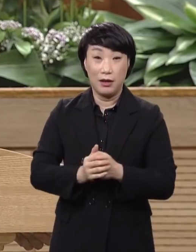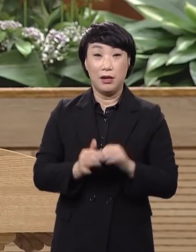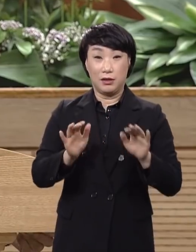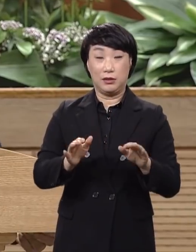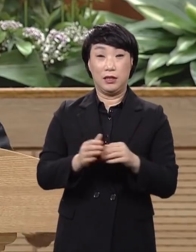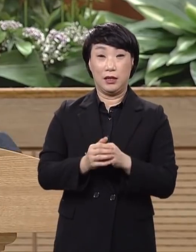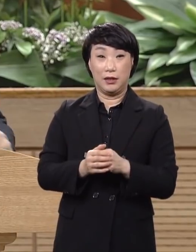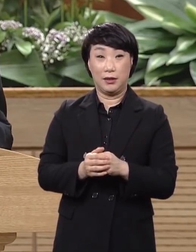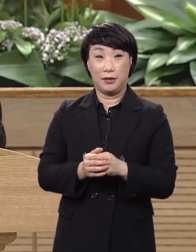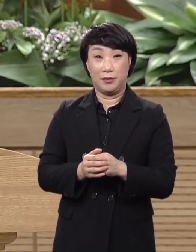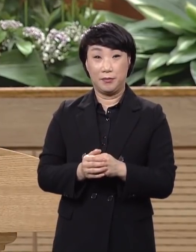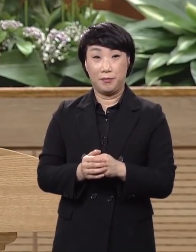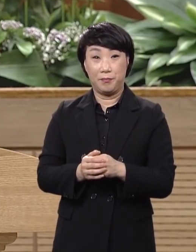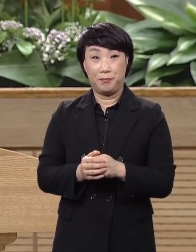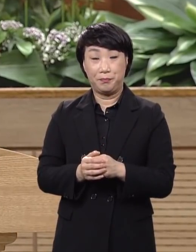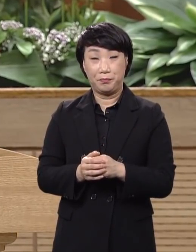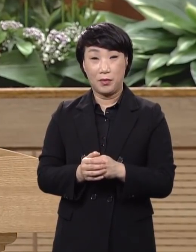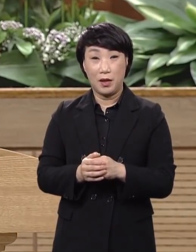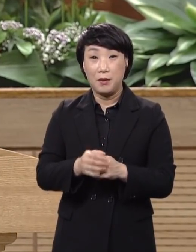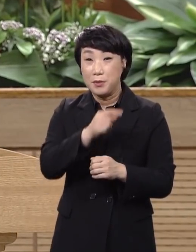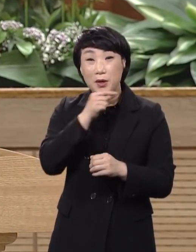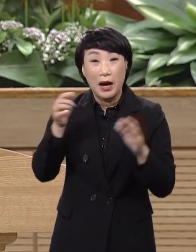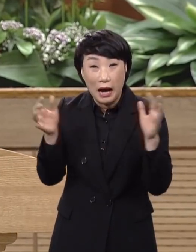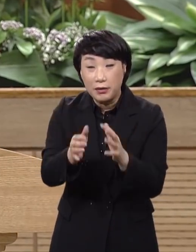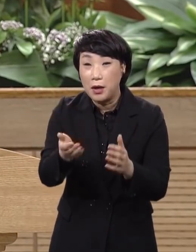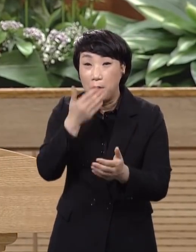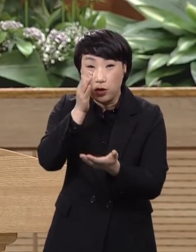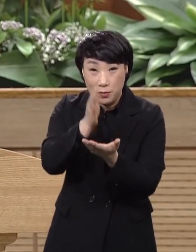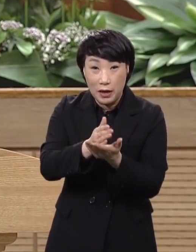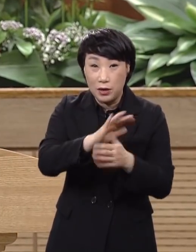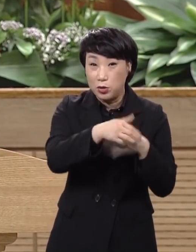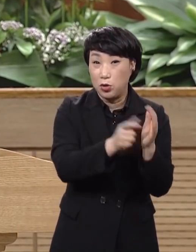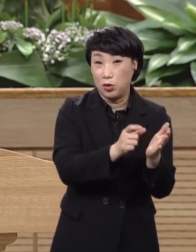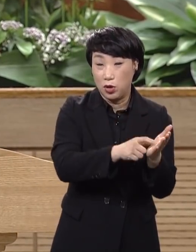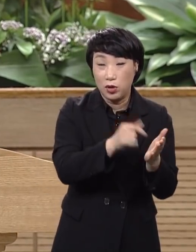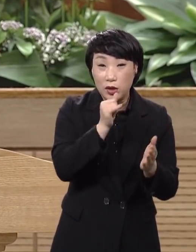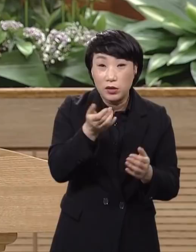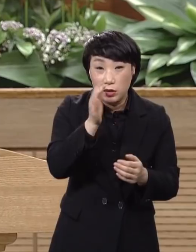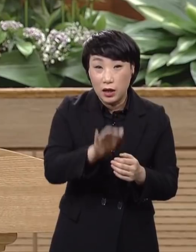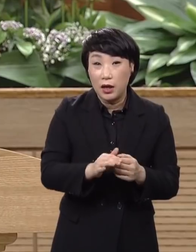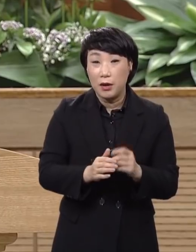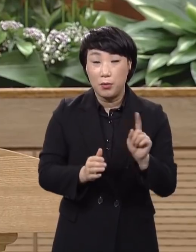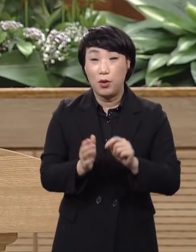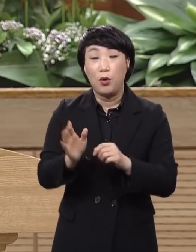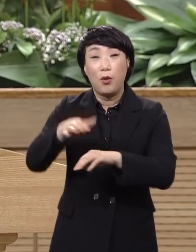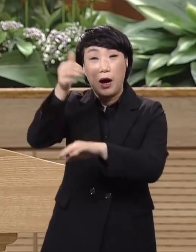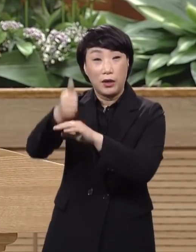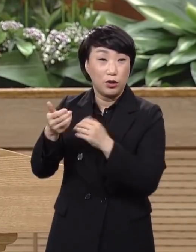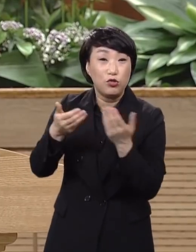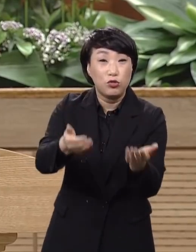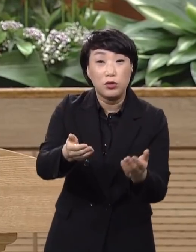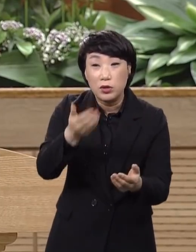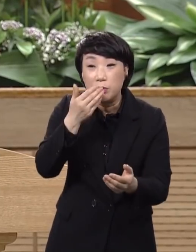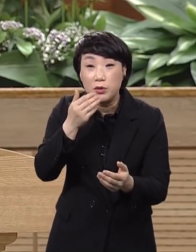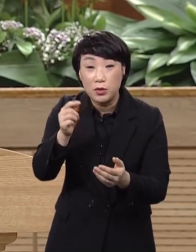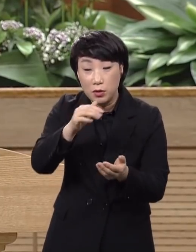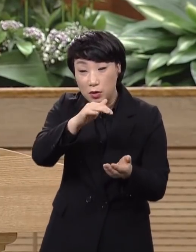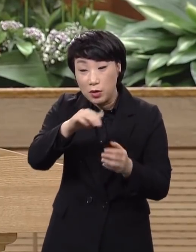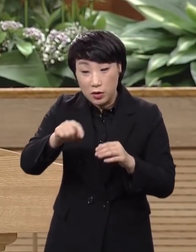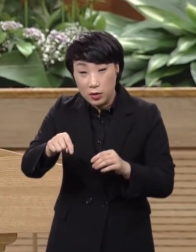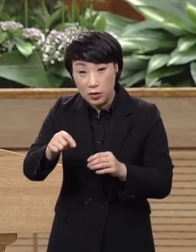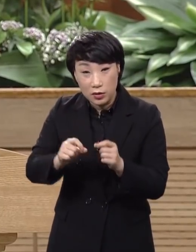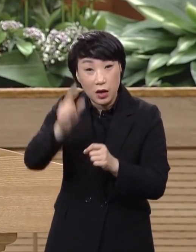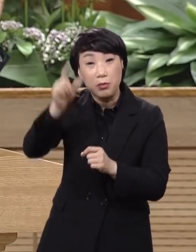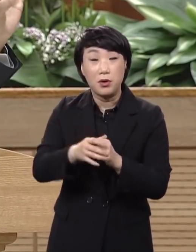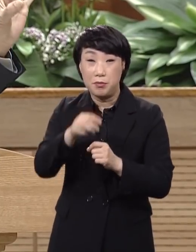그런데 그들은 피채 먹지 말라고 규정이 되어 있는데 왕이 내린 음식에는